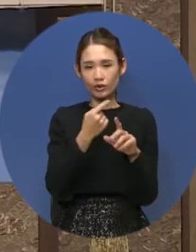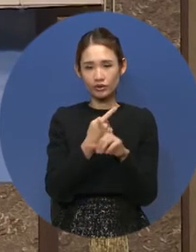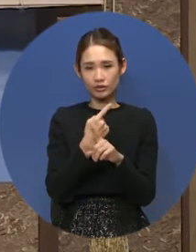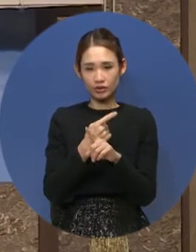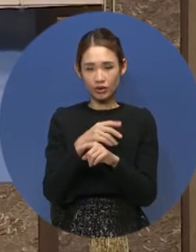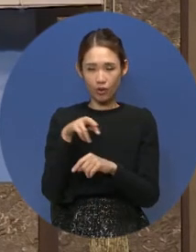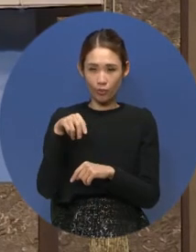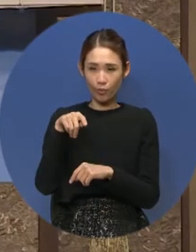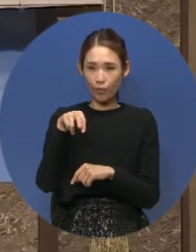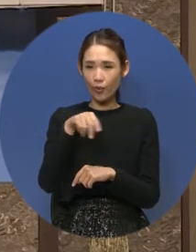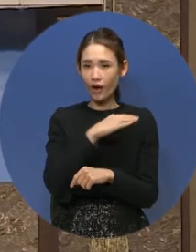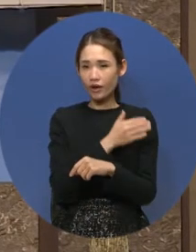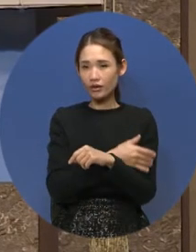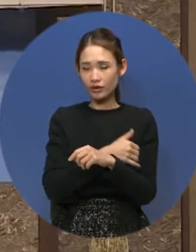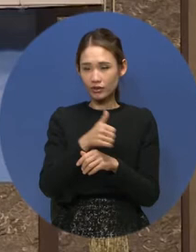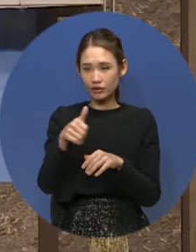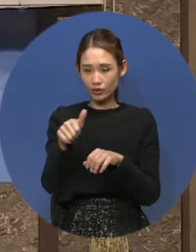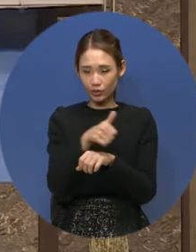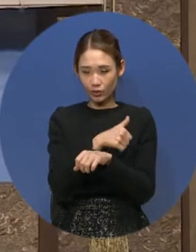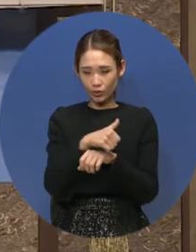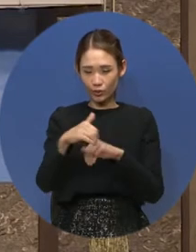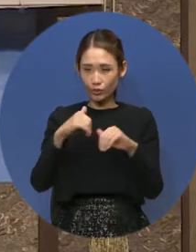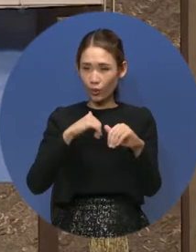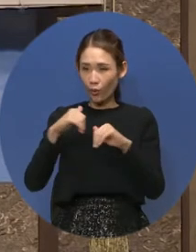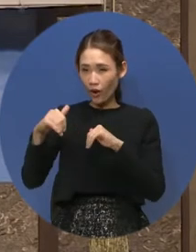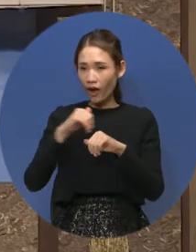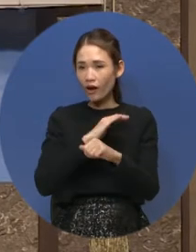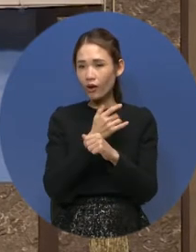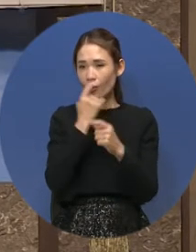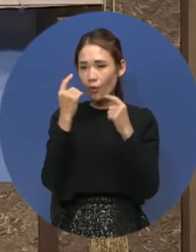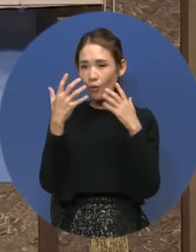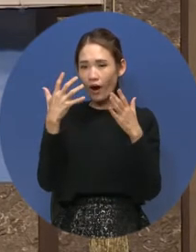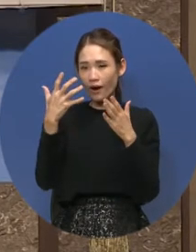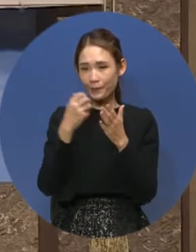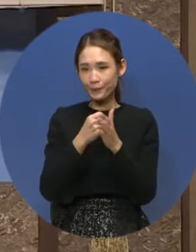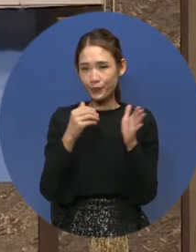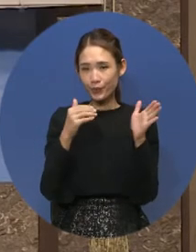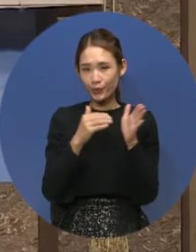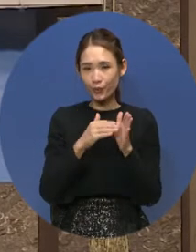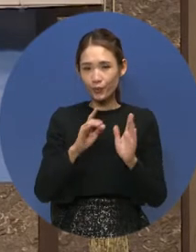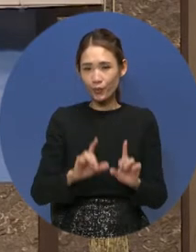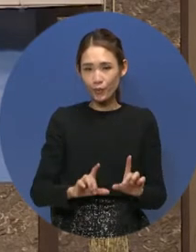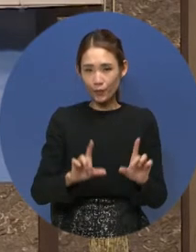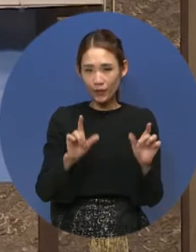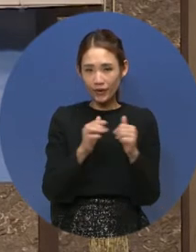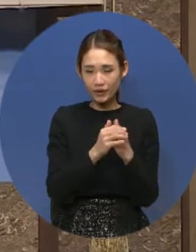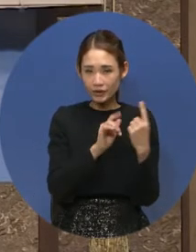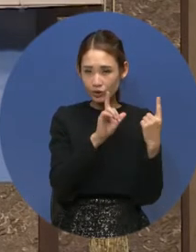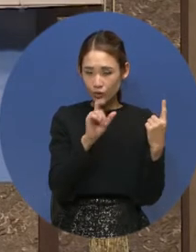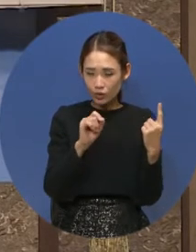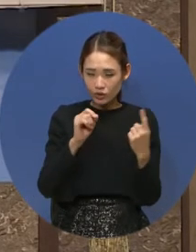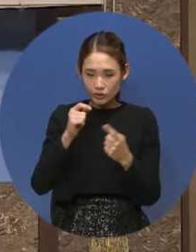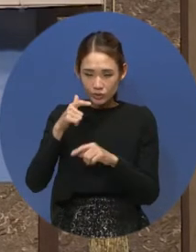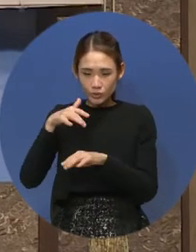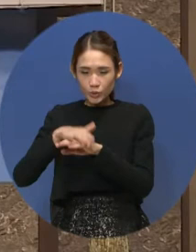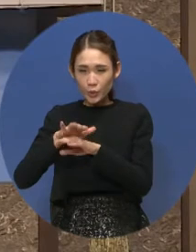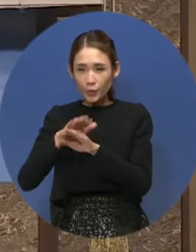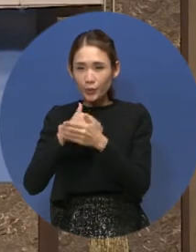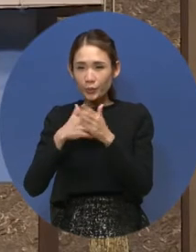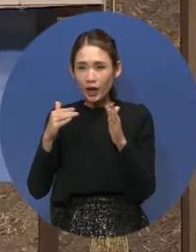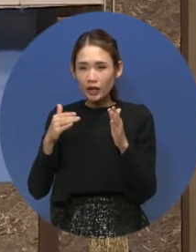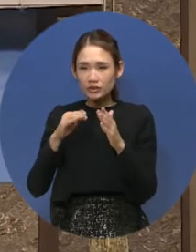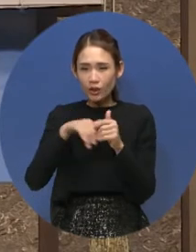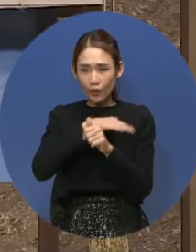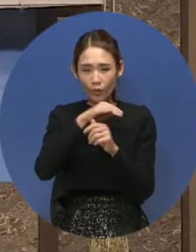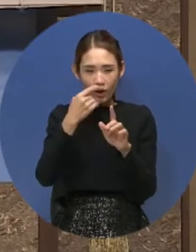통행권을 확보를 해서 네. 구민분들의 사랑을 받았고요. 금년 1월 달에는 쪽방촌 주거환경 개선 네. 그리고